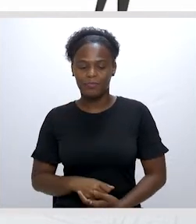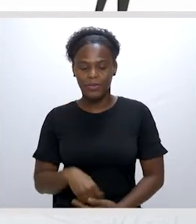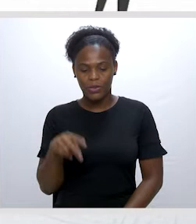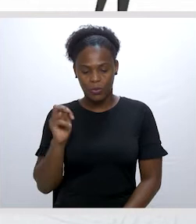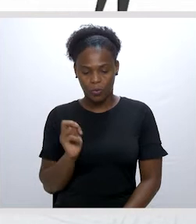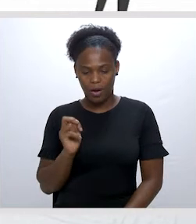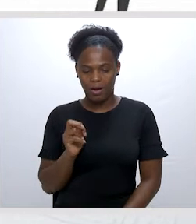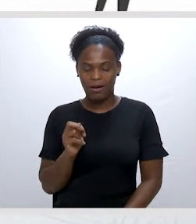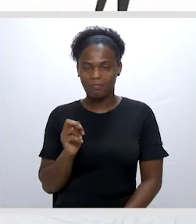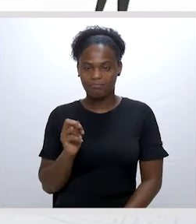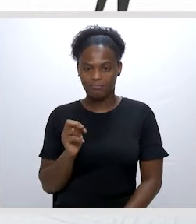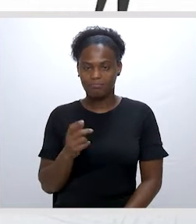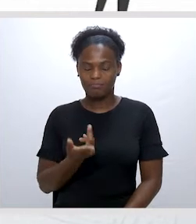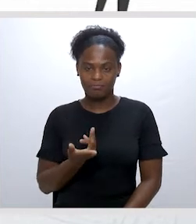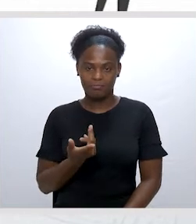3.